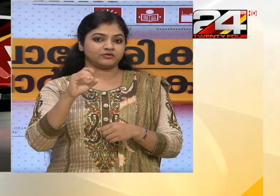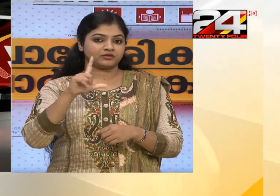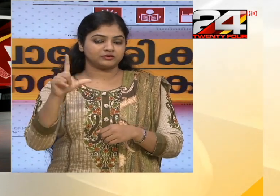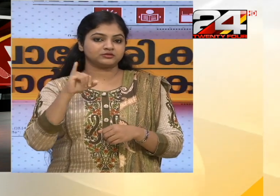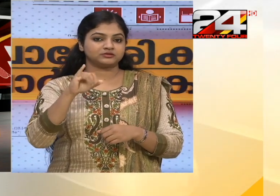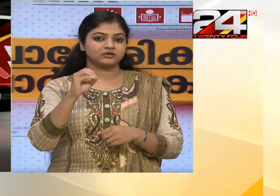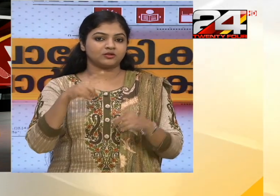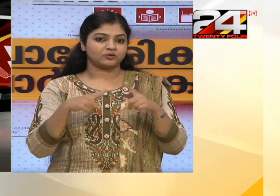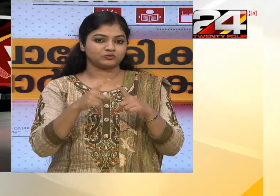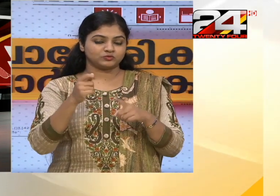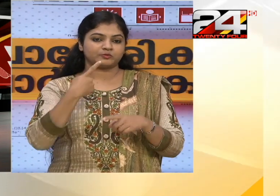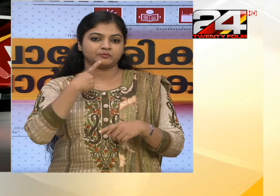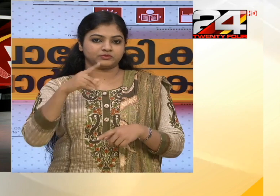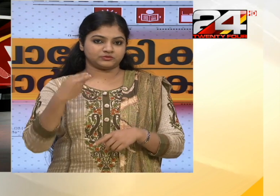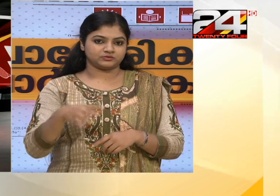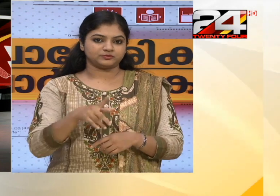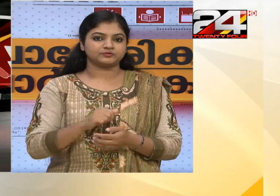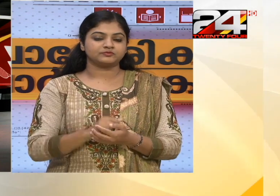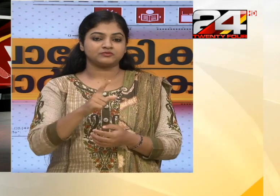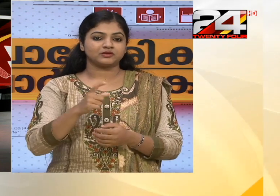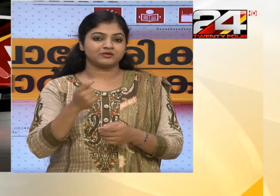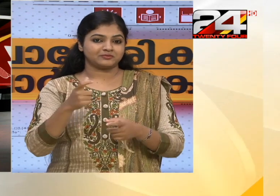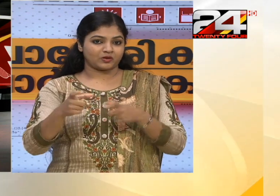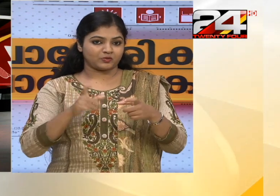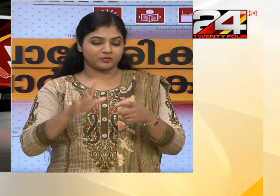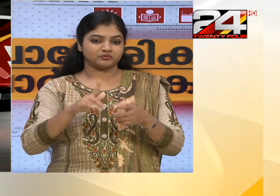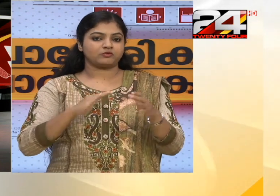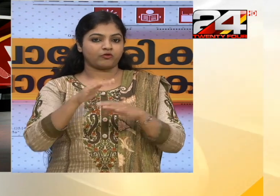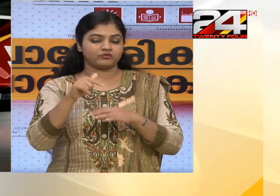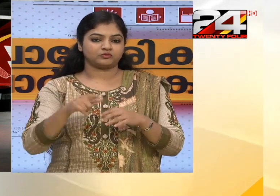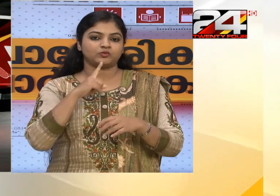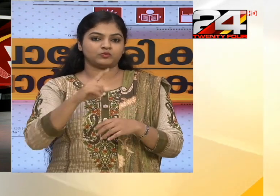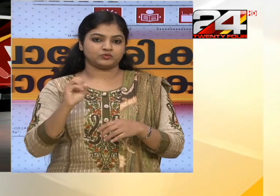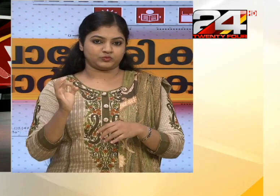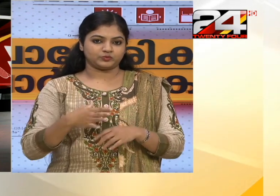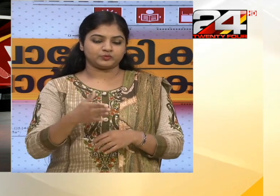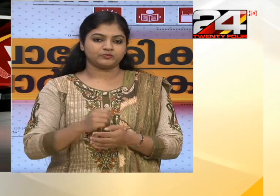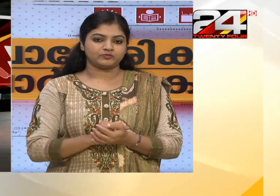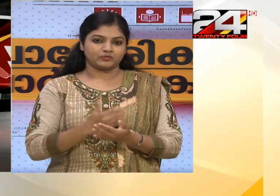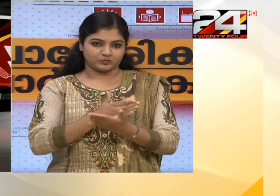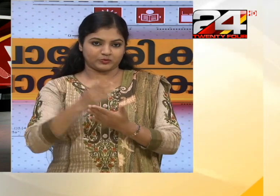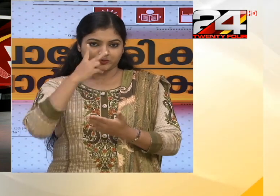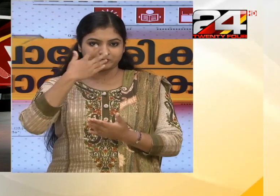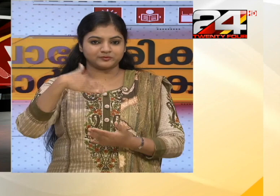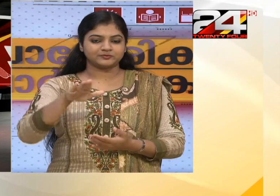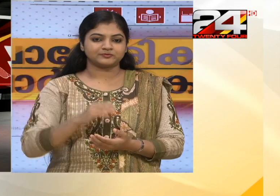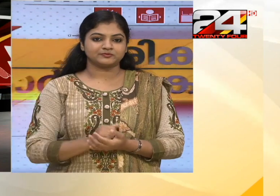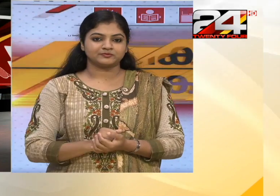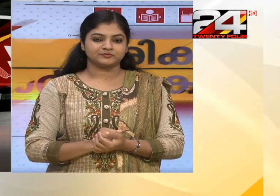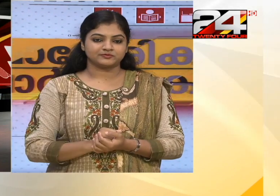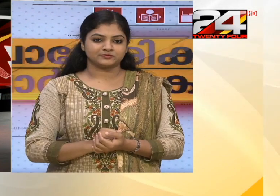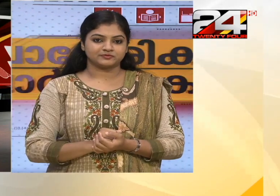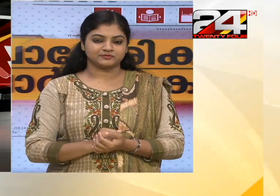1,70,63,000 രൂപ പ്രാഥമികമായി അനുവദിച്ചു. സാമ്പത്തിക നിയന്ത്രണം മറികടന്നുകൊണ്ടാണ് ഇത്തരത്തിലൊരു ഉത്തരവ്. വാർത്തയുടെ വിശദാംശങ്ങളുമായി